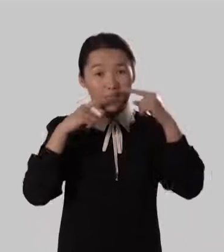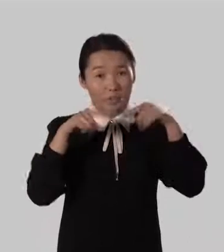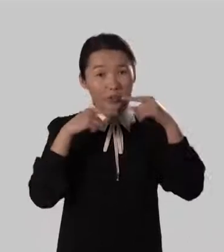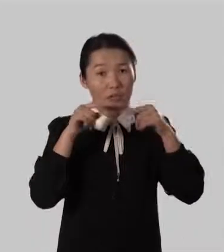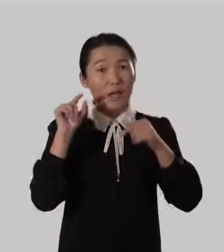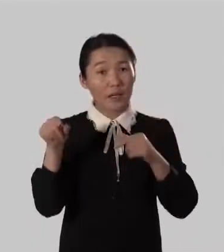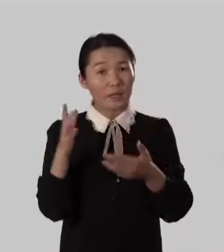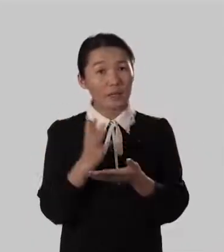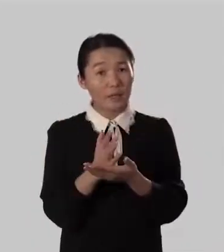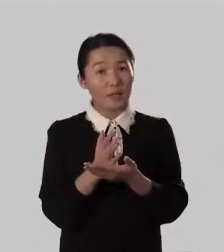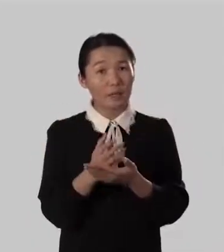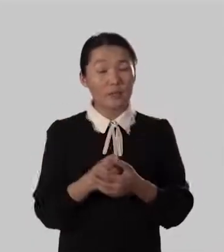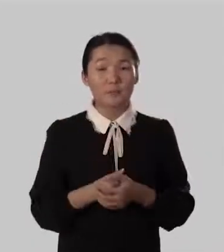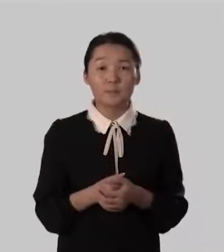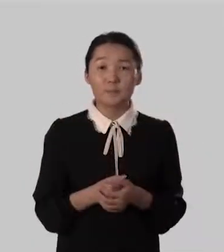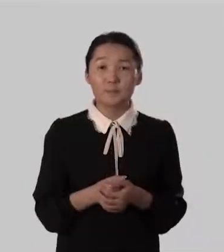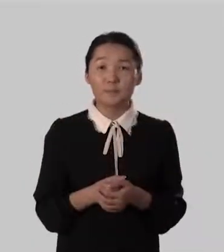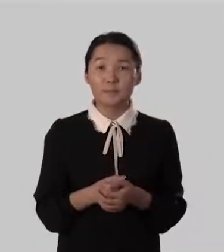они являются